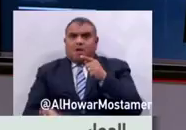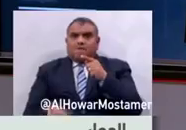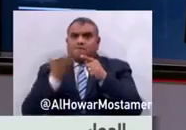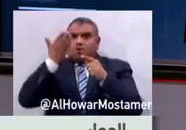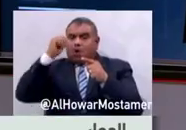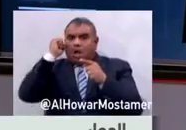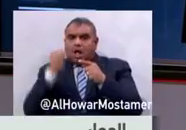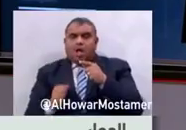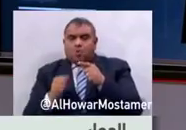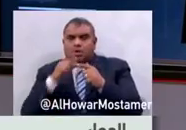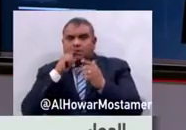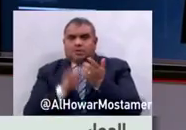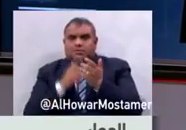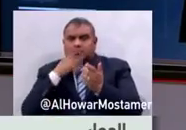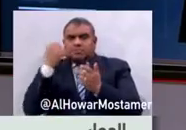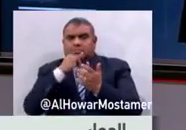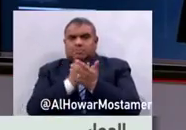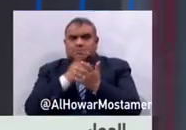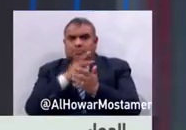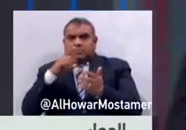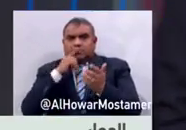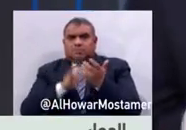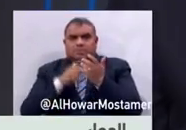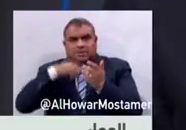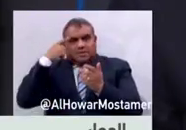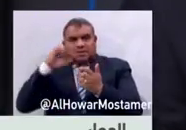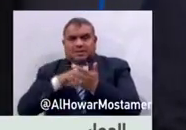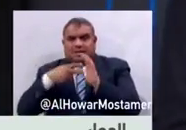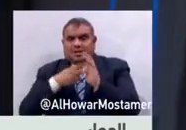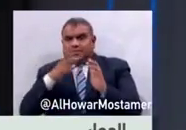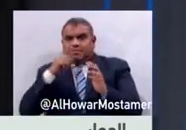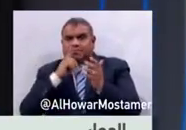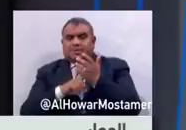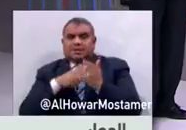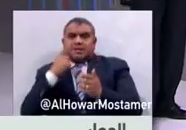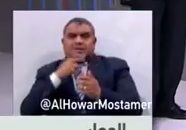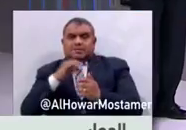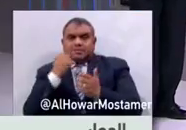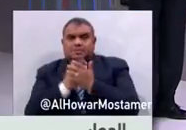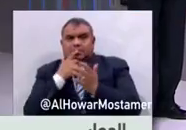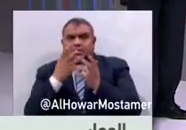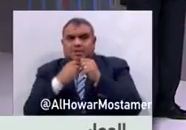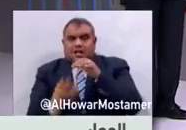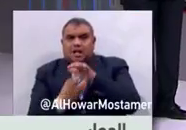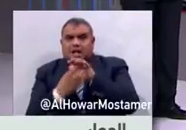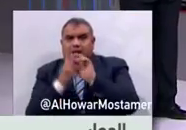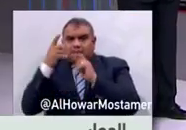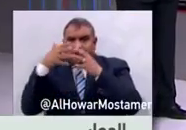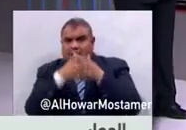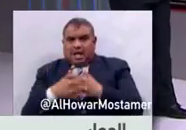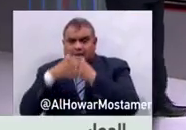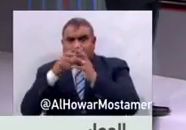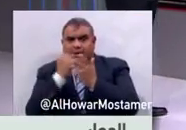98.5%، يعني تقريبا ما عندناش أي إيجابية في السخرية. طبعا جامعة كولومبيا